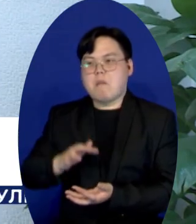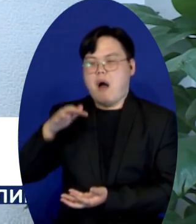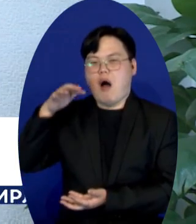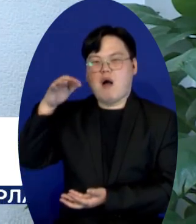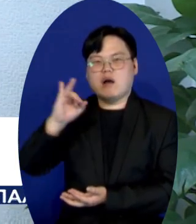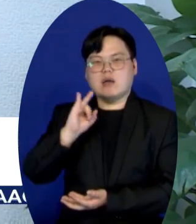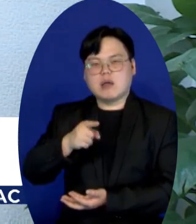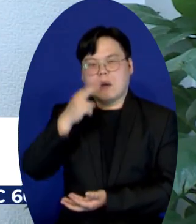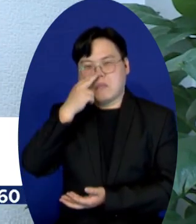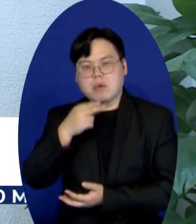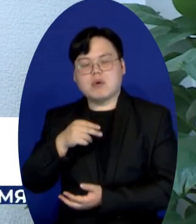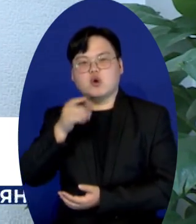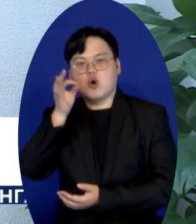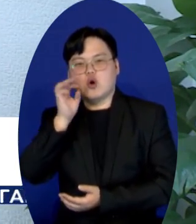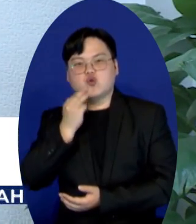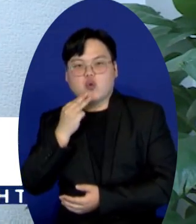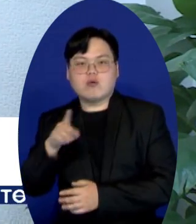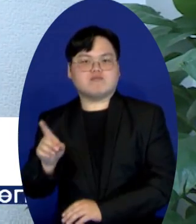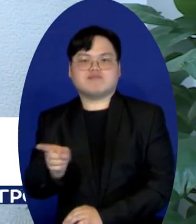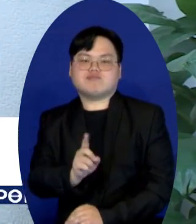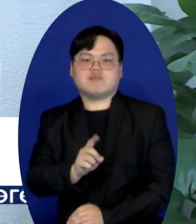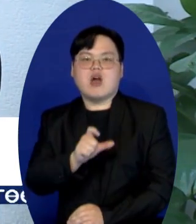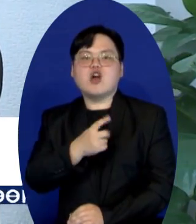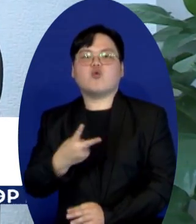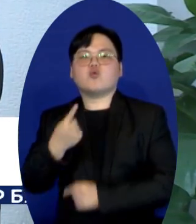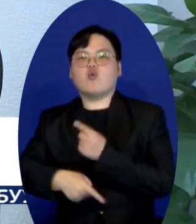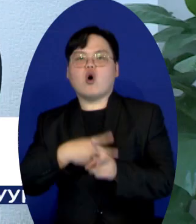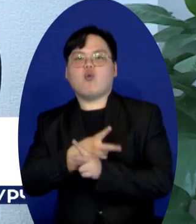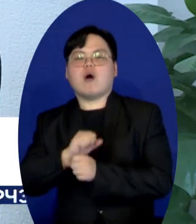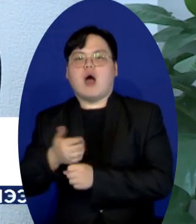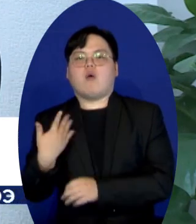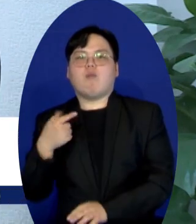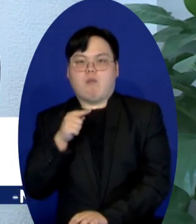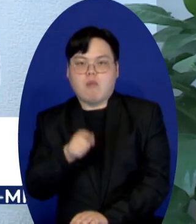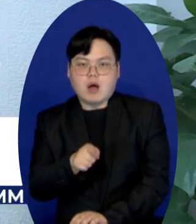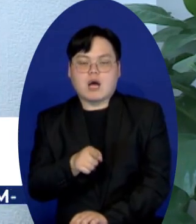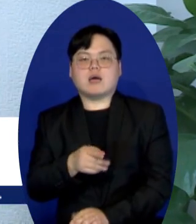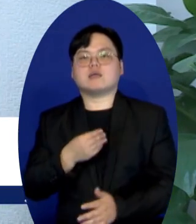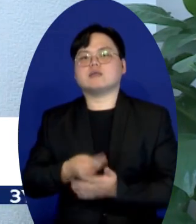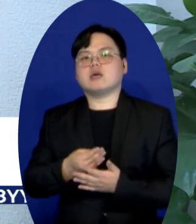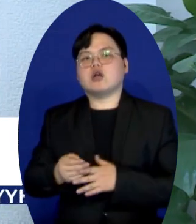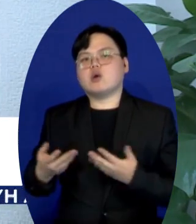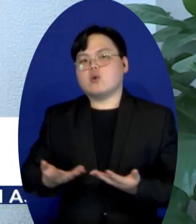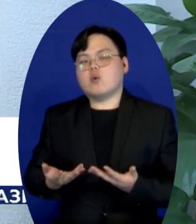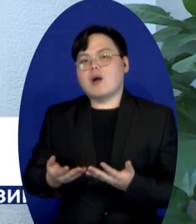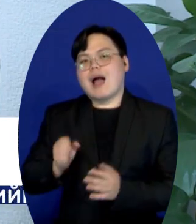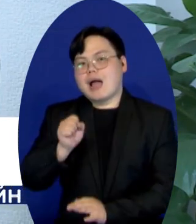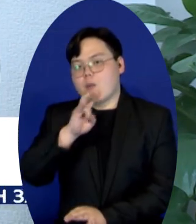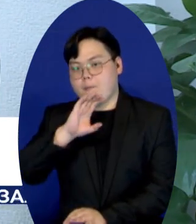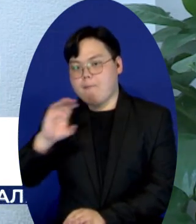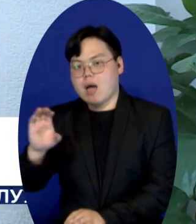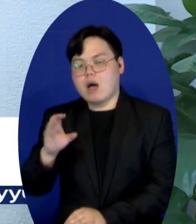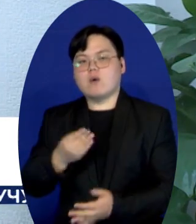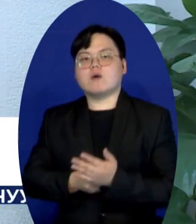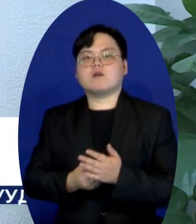бэлтгэж болохгүй. За ингэх юм бол эрүүгийн тухайн хуулийнхаа дагуу хариуцлага хүлээгээ. Энэ дээр өмнө нь тэрэ аж ахуй нэгж байгууллагыг